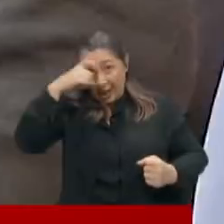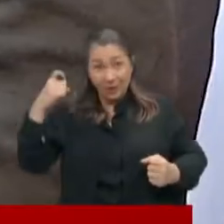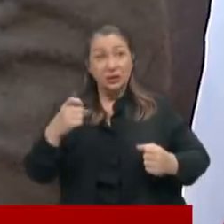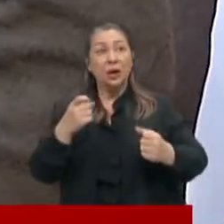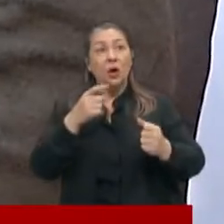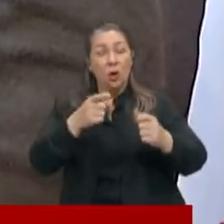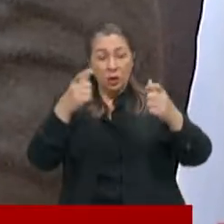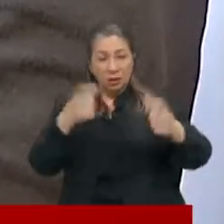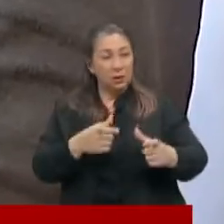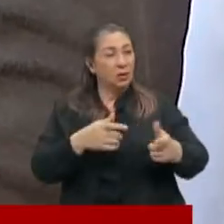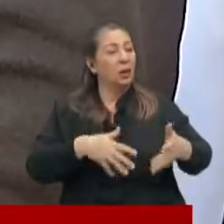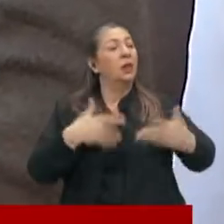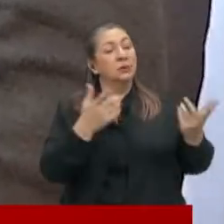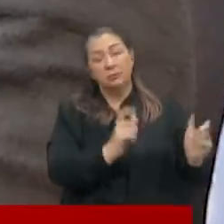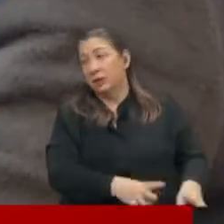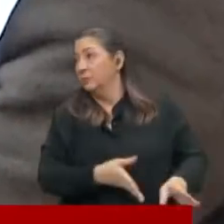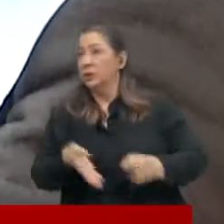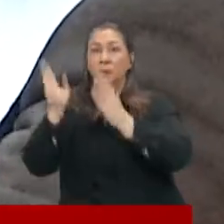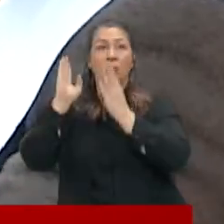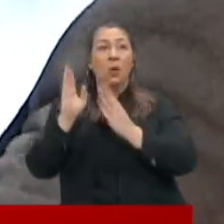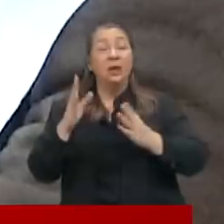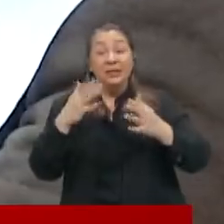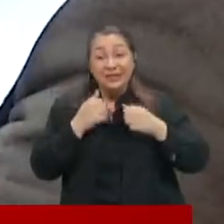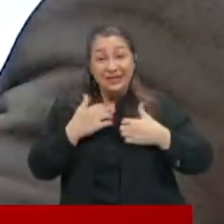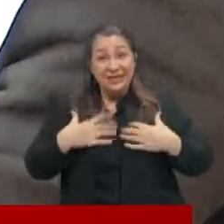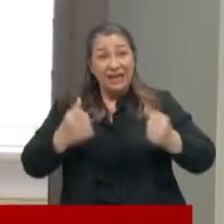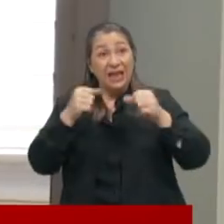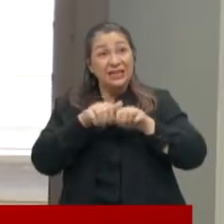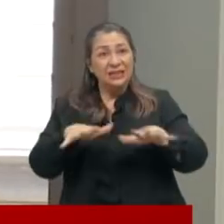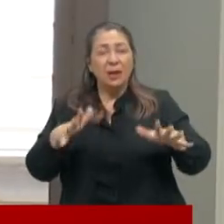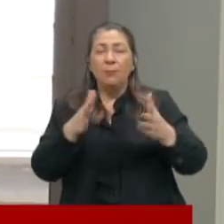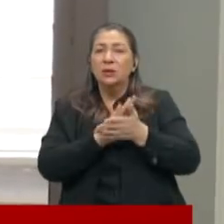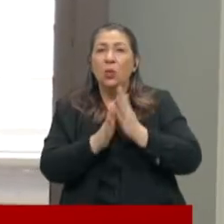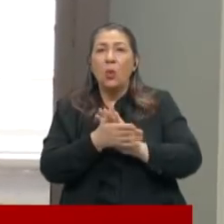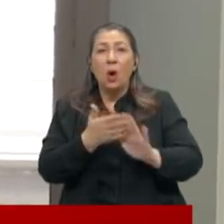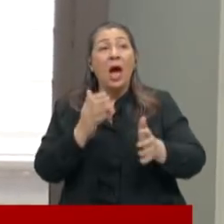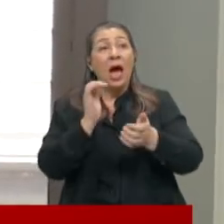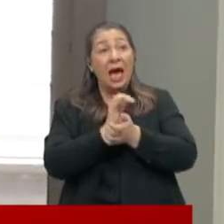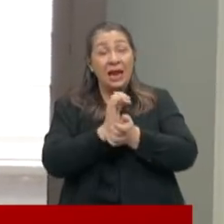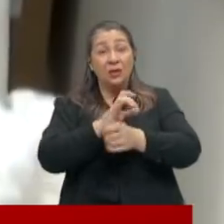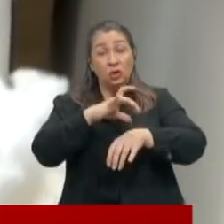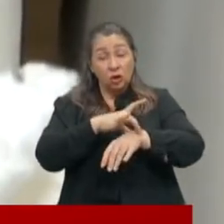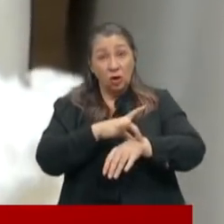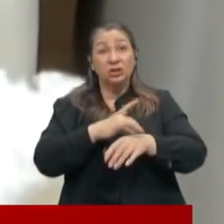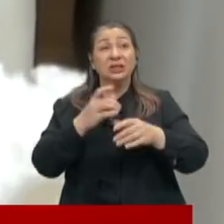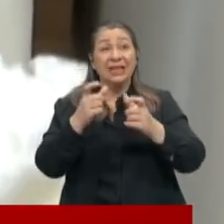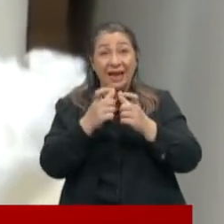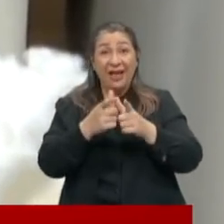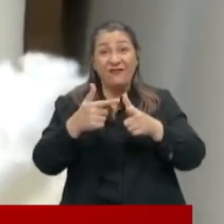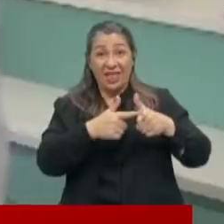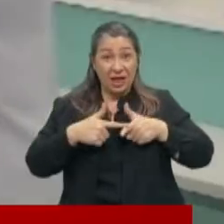yetiştiği coğrafyayı terk ediyor arkadaşlar. Sağlık sistemimiz çöküyor. Aile Hekimleri Dernekleri Federasyonu'nun çalışmasına